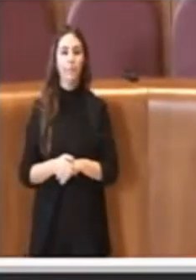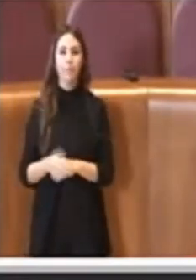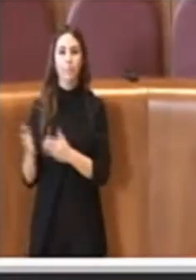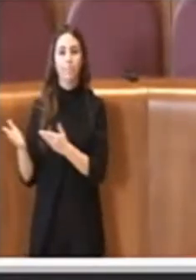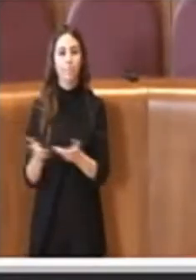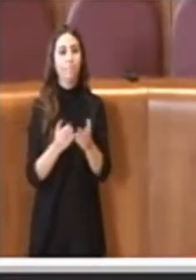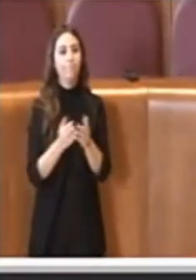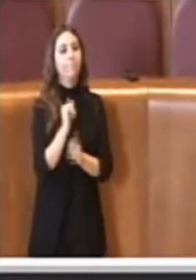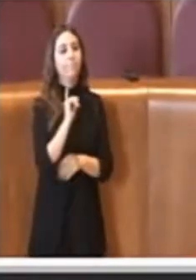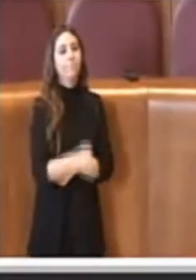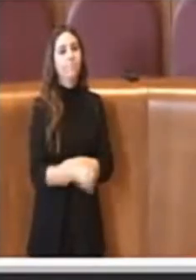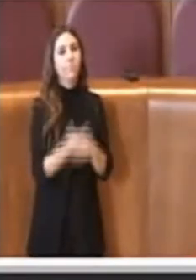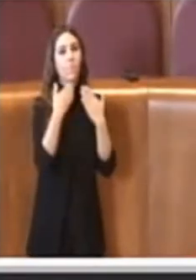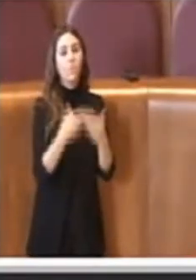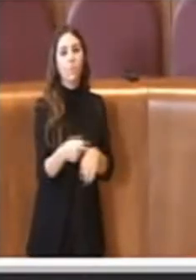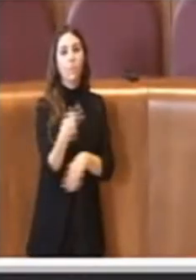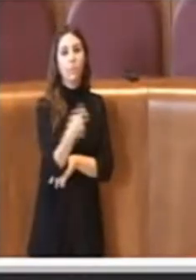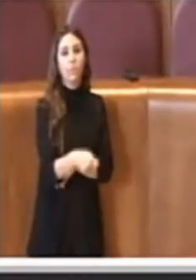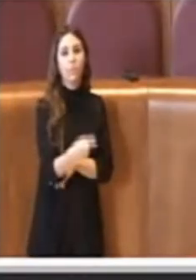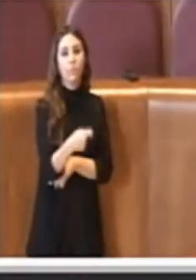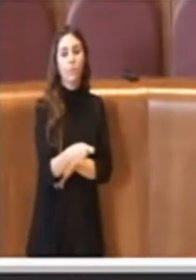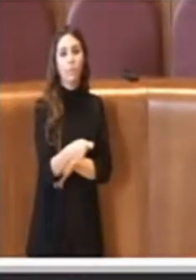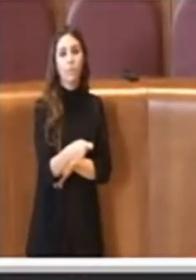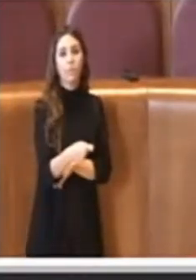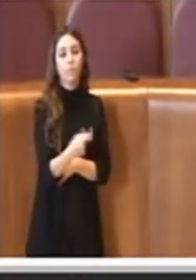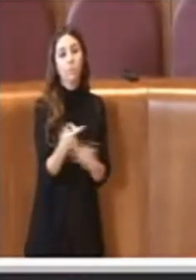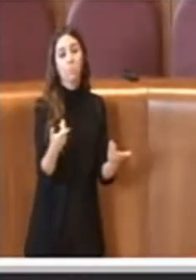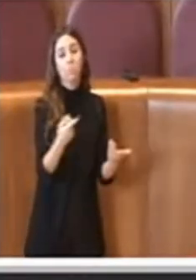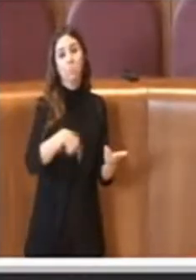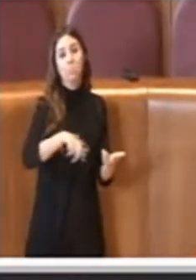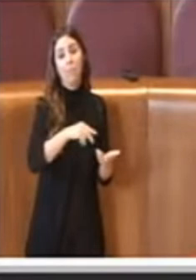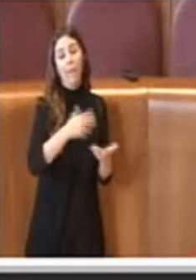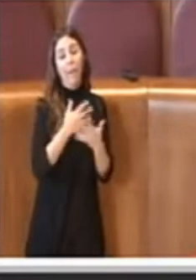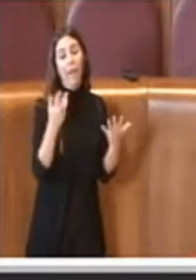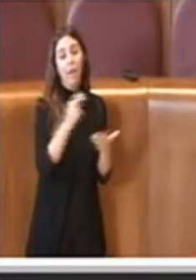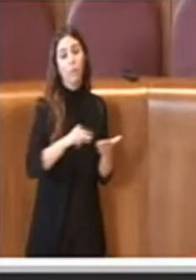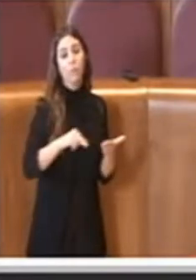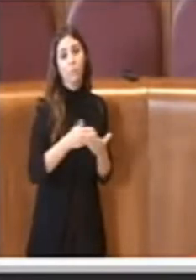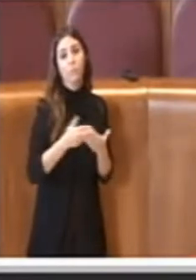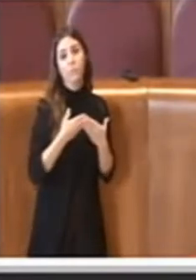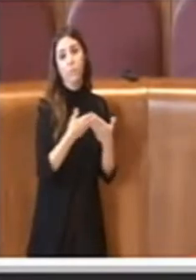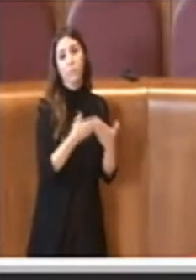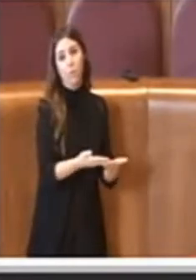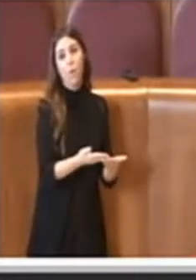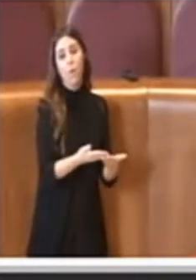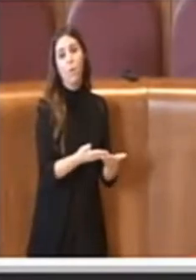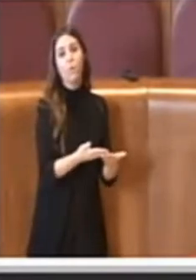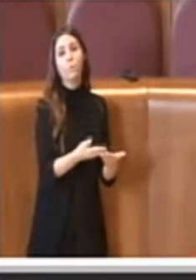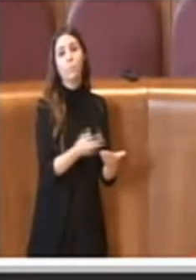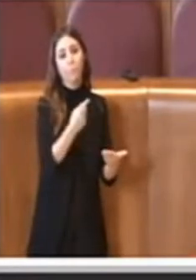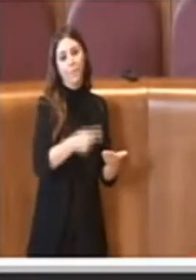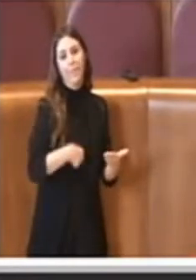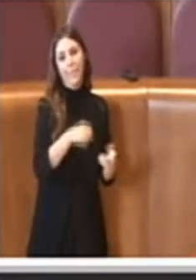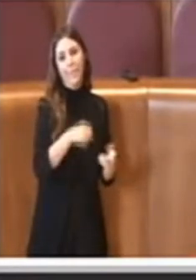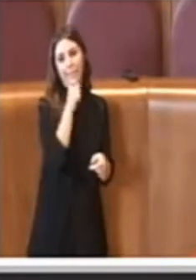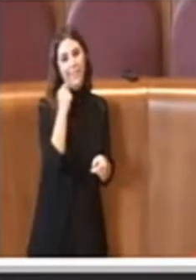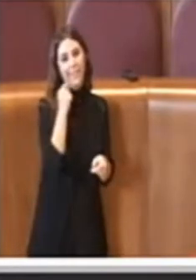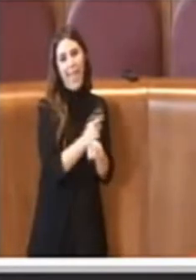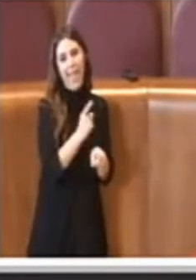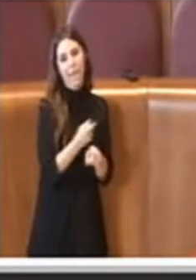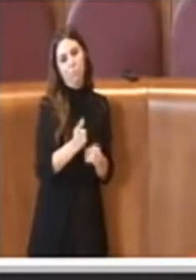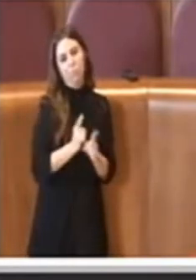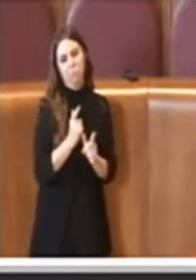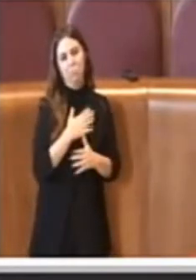Sì, grazie Presidente. Naturalmente voteremo a favore di questo emendamento di giunta che è tanto necessario quanto